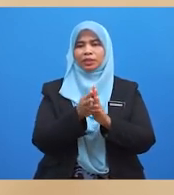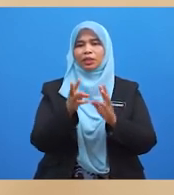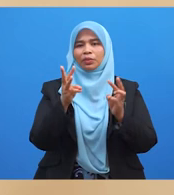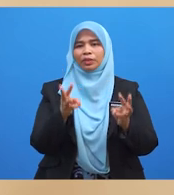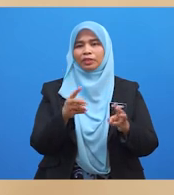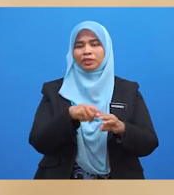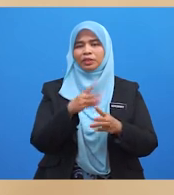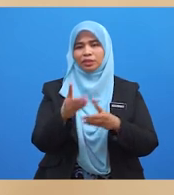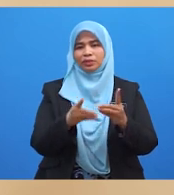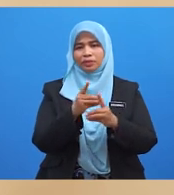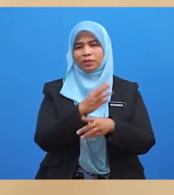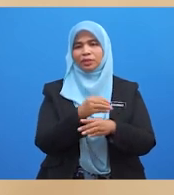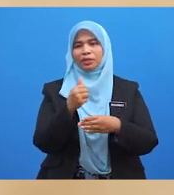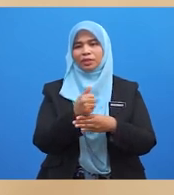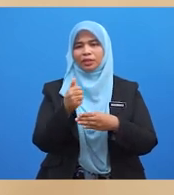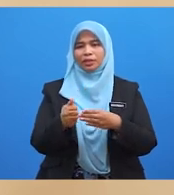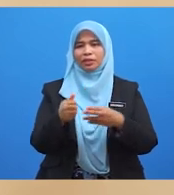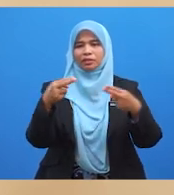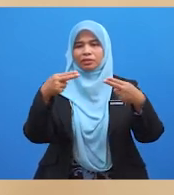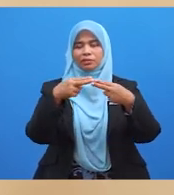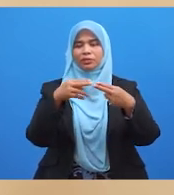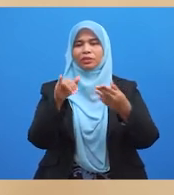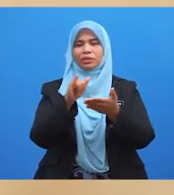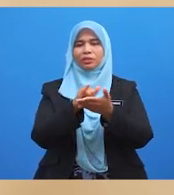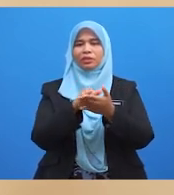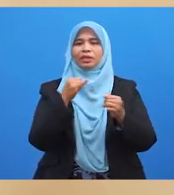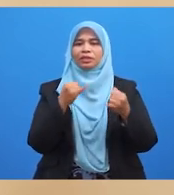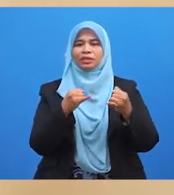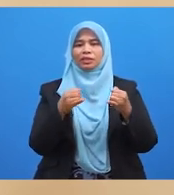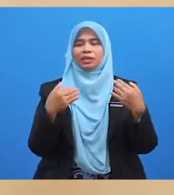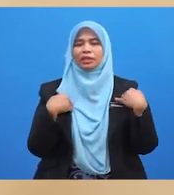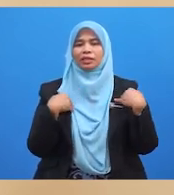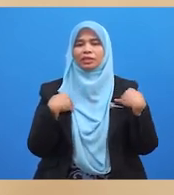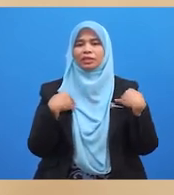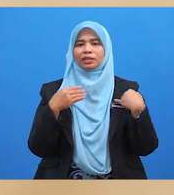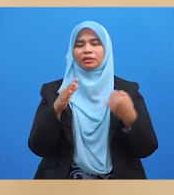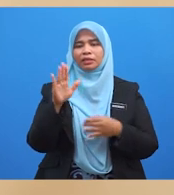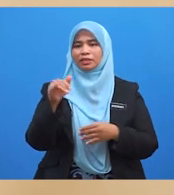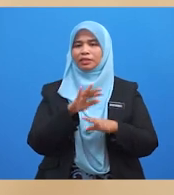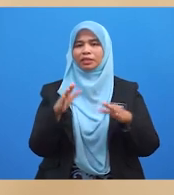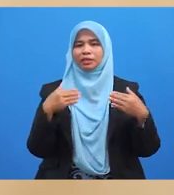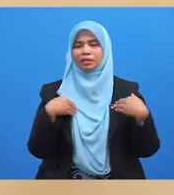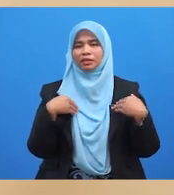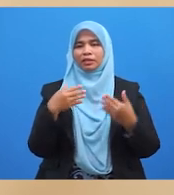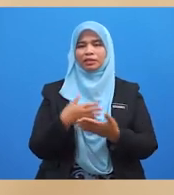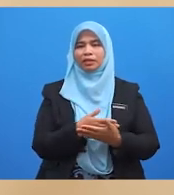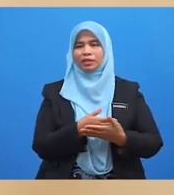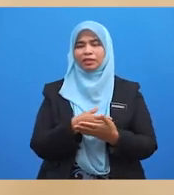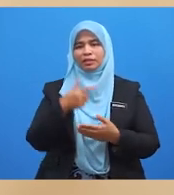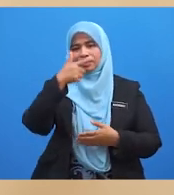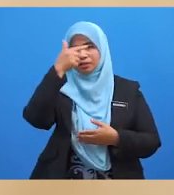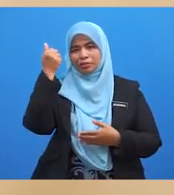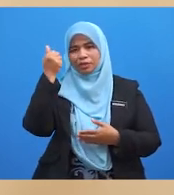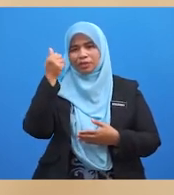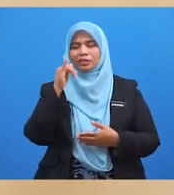dunia dan akhirat. Sehubungan itu, jika ada pasangan yang tidak dikurniakan zuriat disebabkan